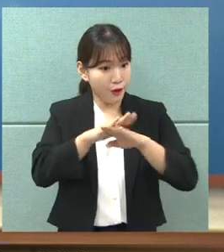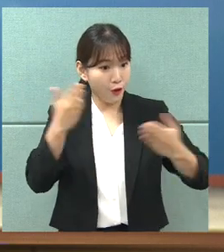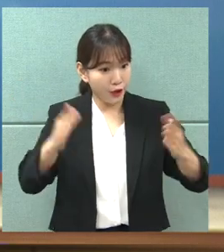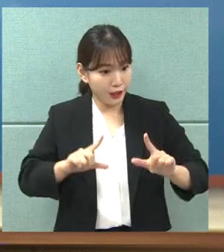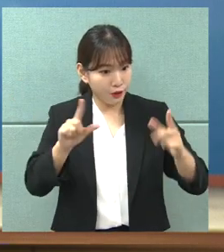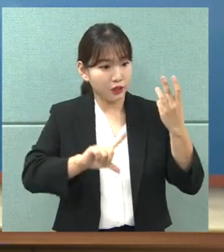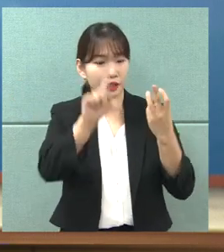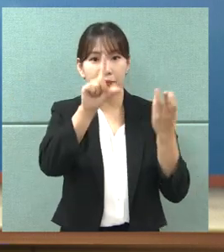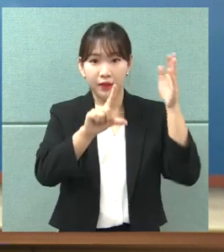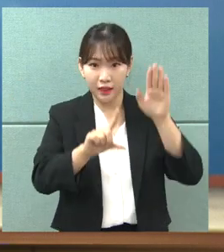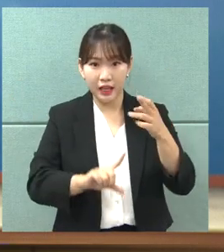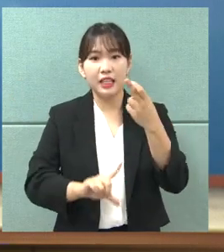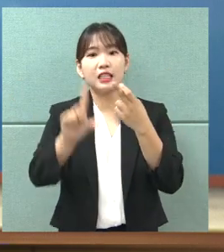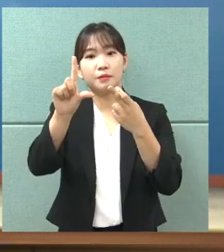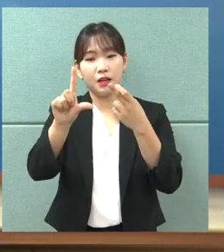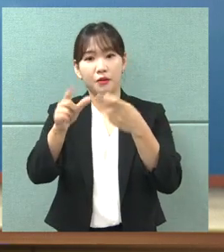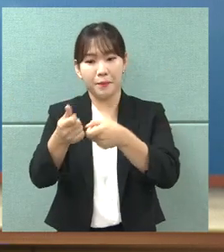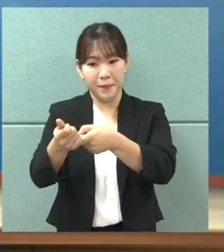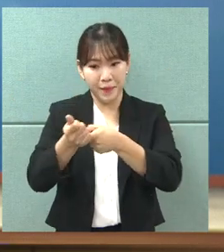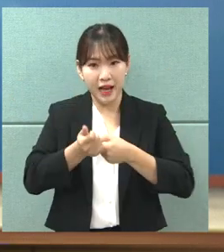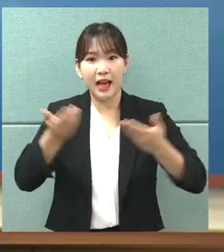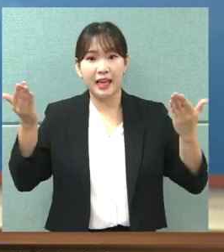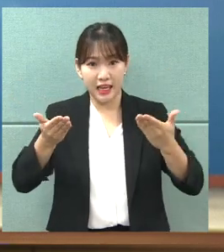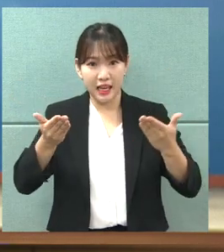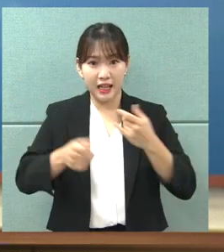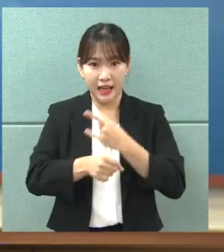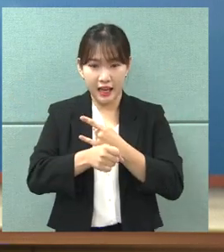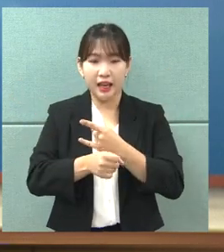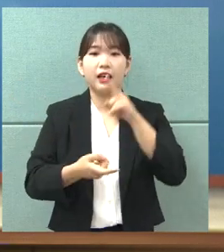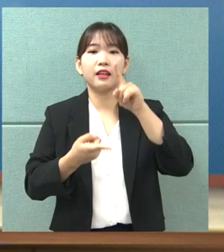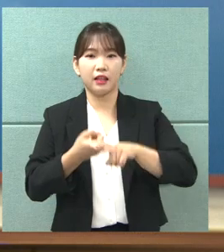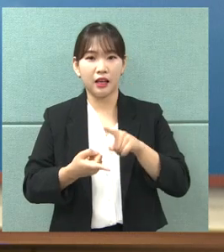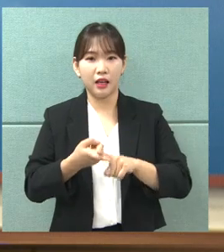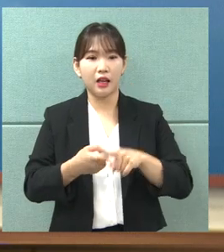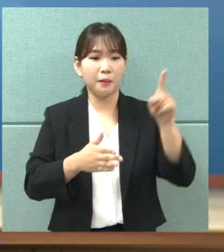12일로 단축된데 대한 보상금